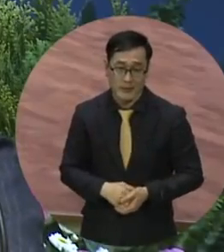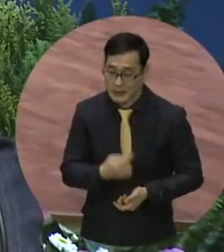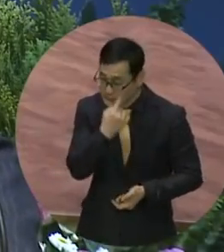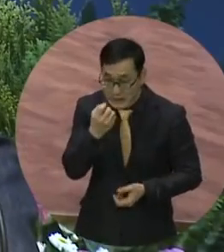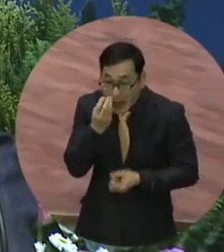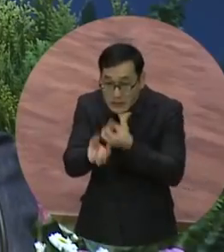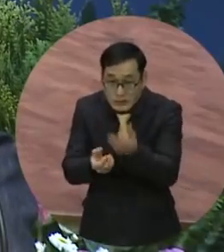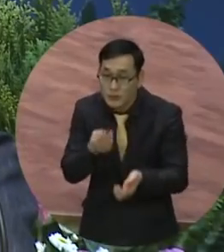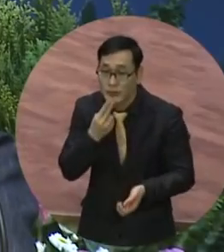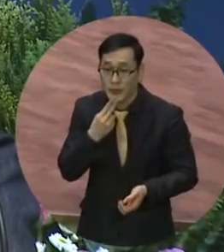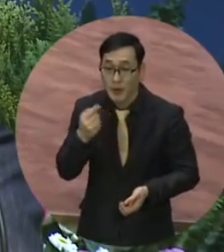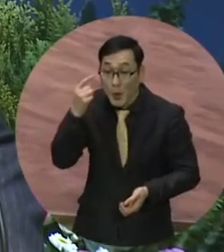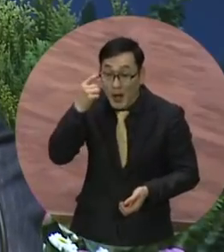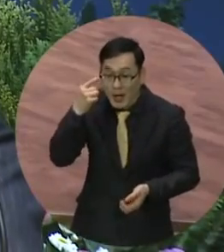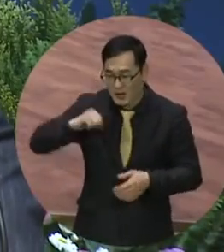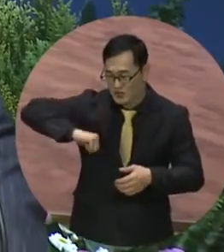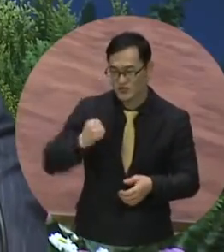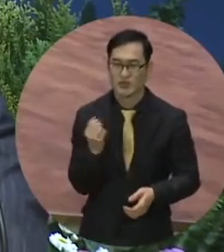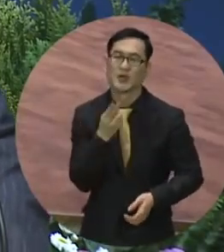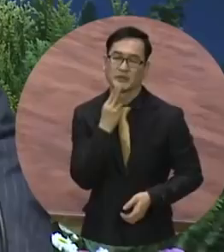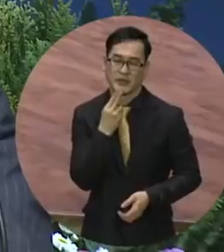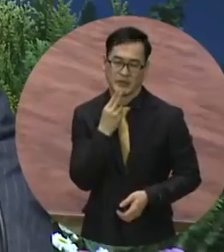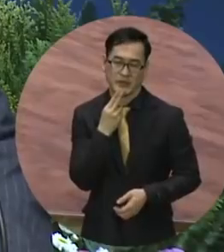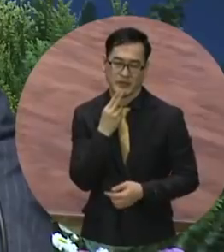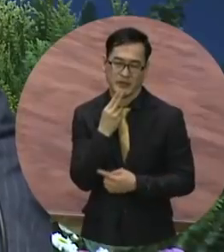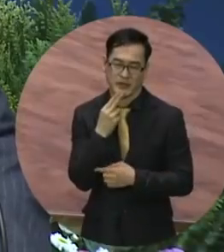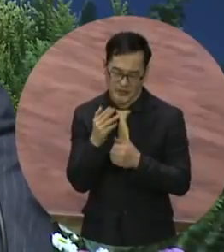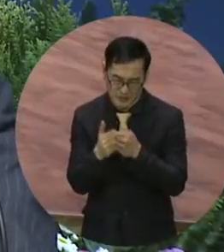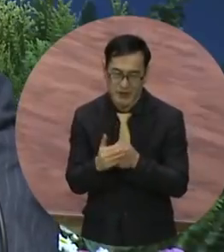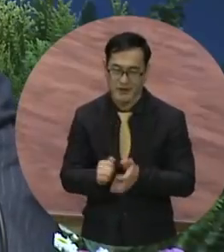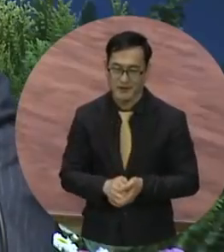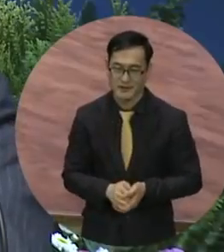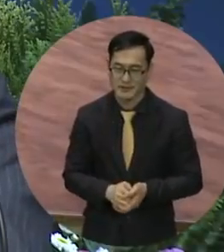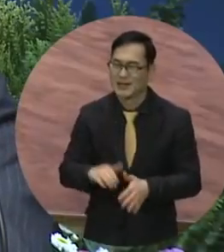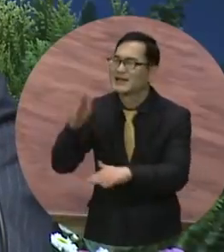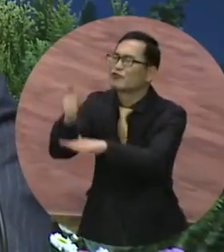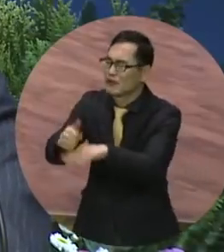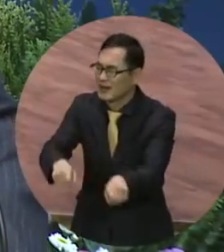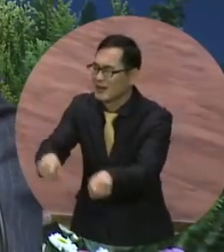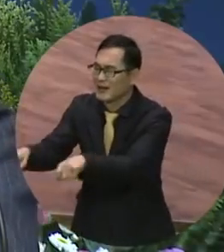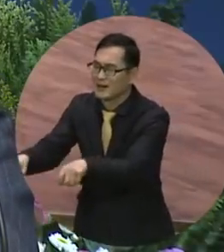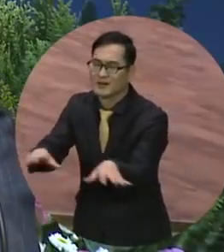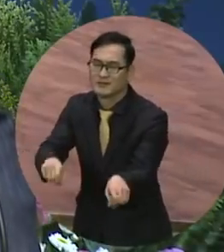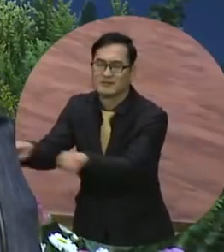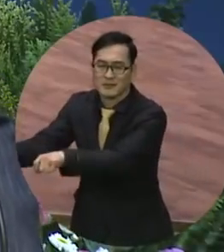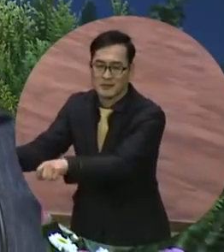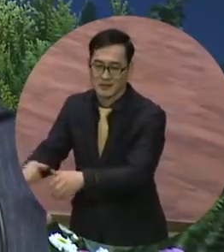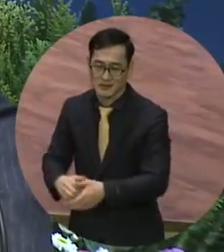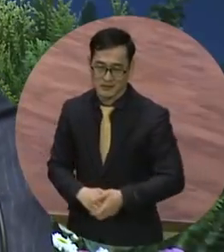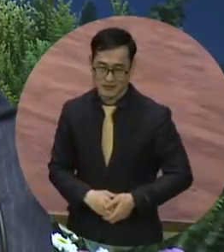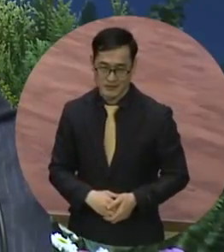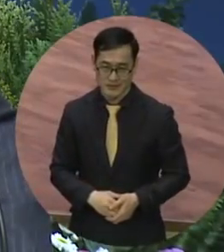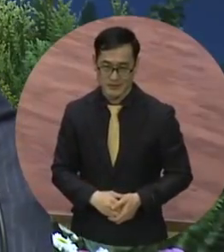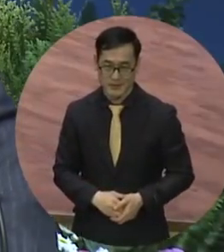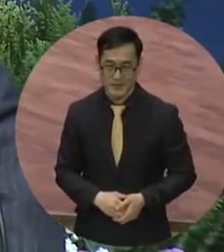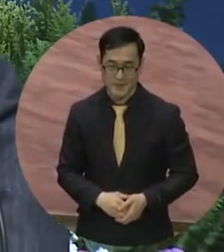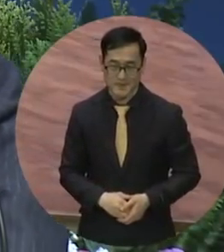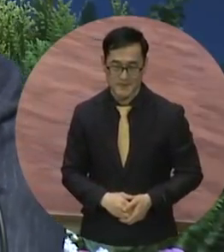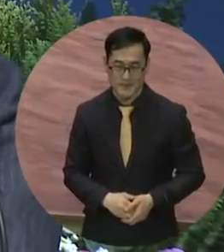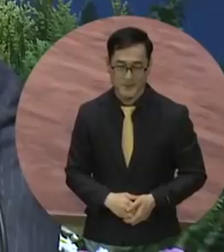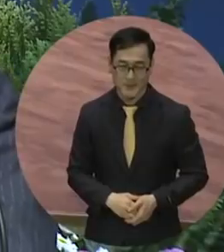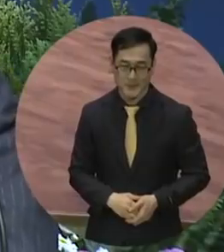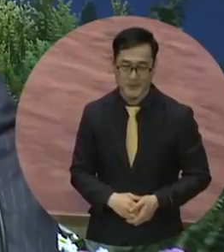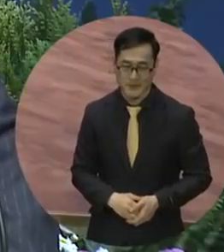뺏겨오고 없으니까, 순종하는 게 없으니까, 내 생각 살았으니까. 뭐 하나님께서 성령 역사하셔서